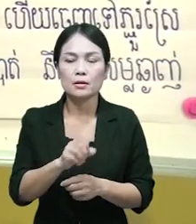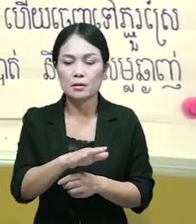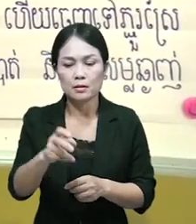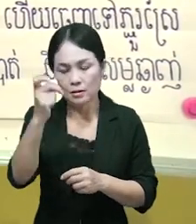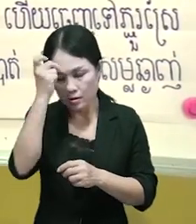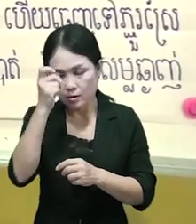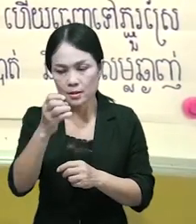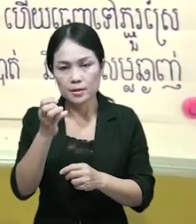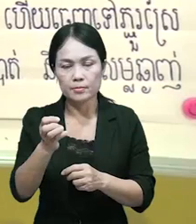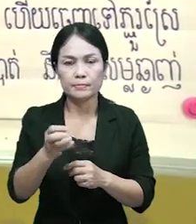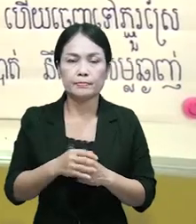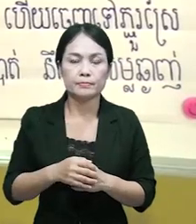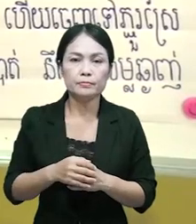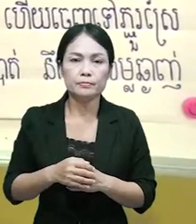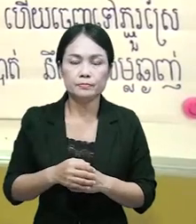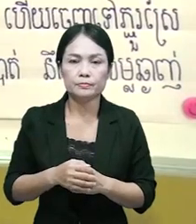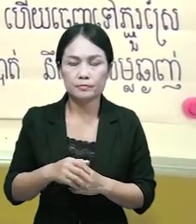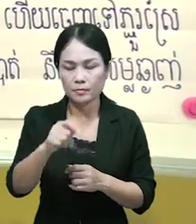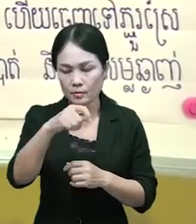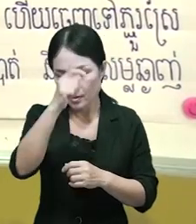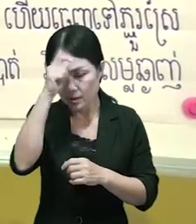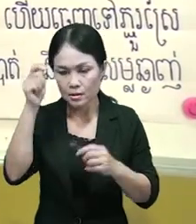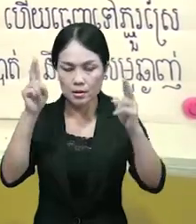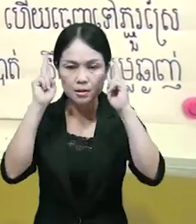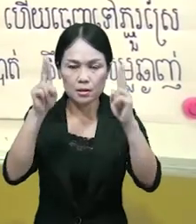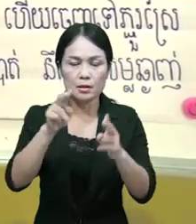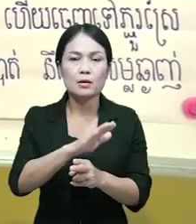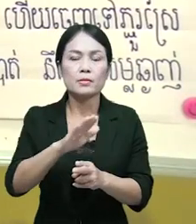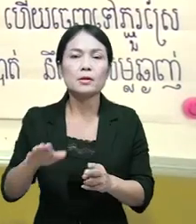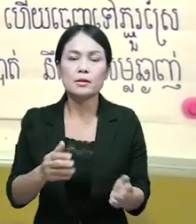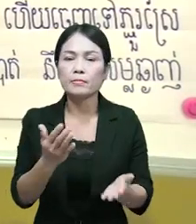ចមើលតើរឿងអប់រំឯកូនយ៉ាងម៉េចដែរកូន